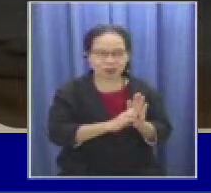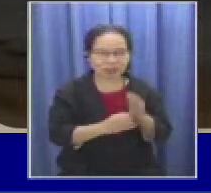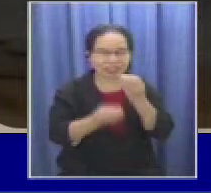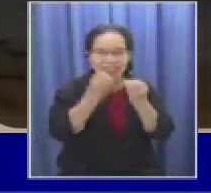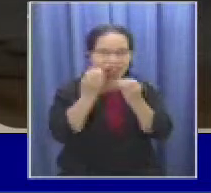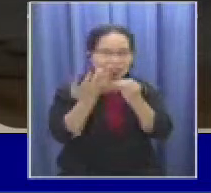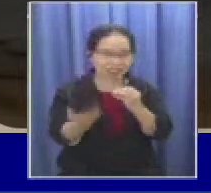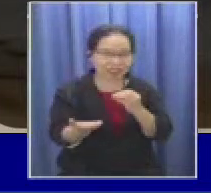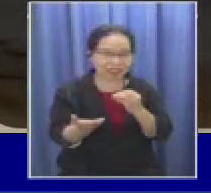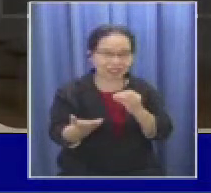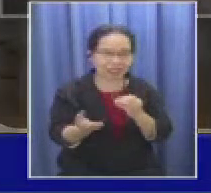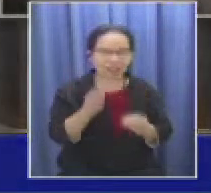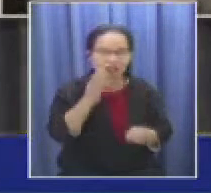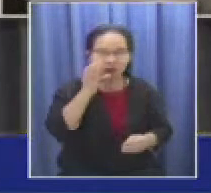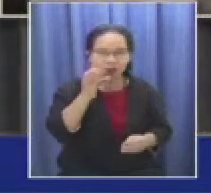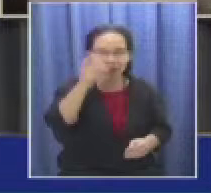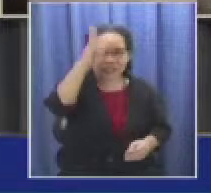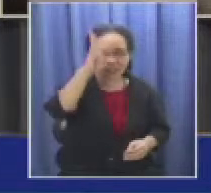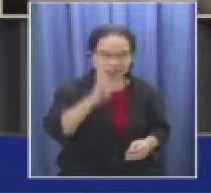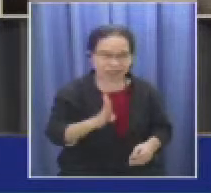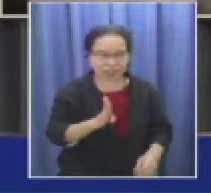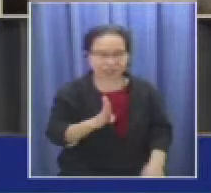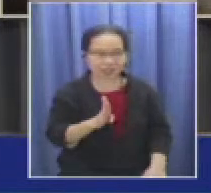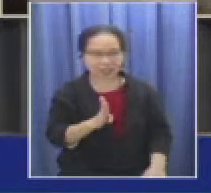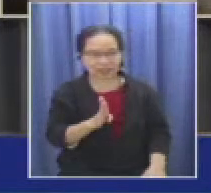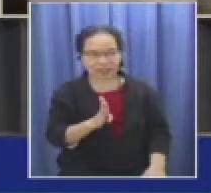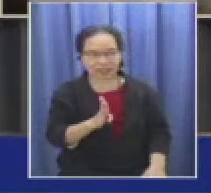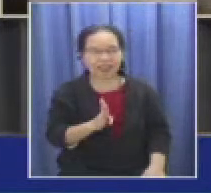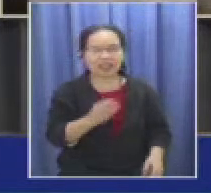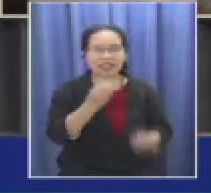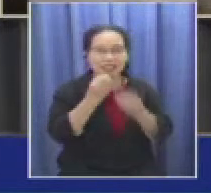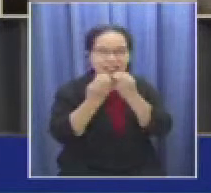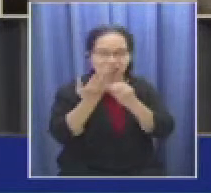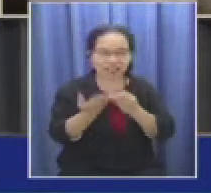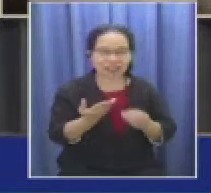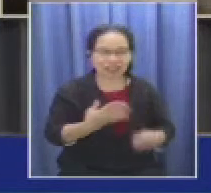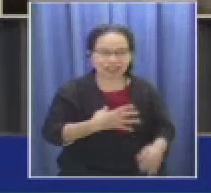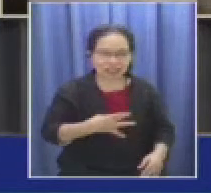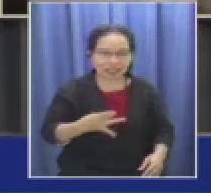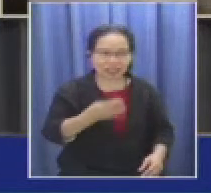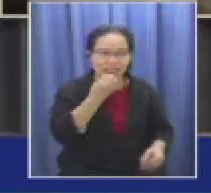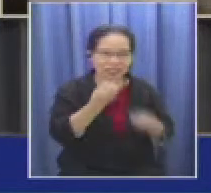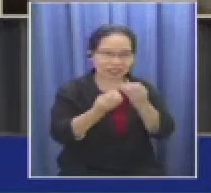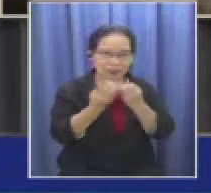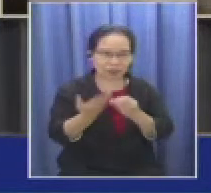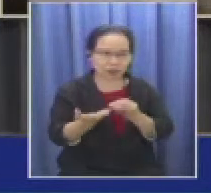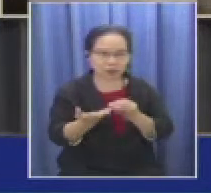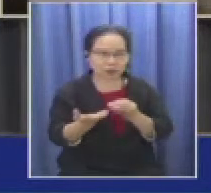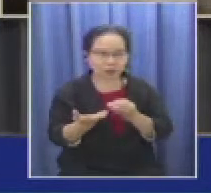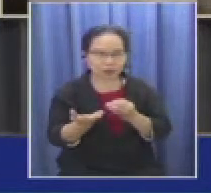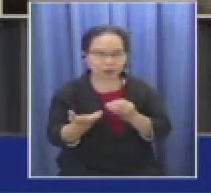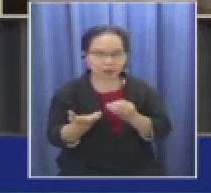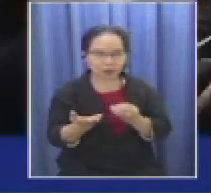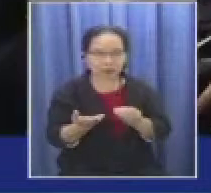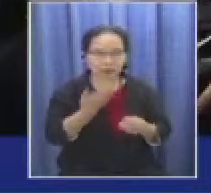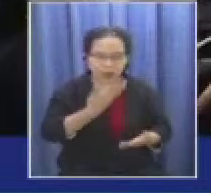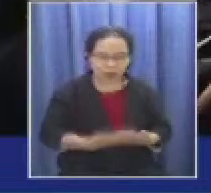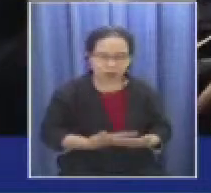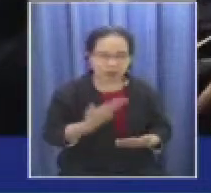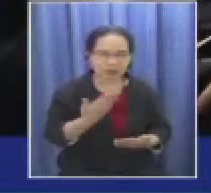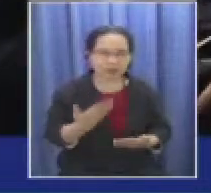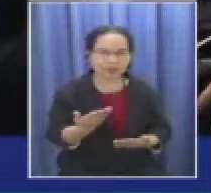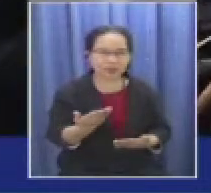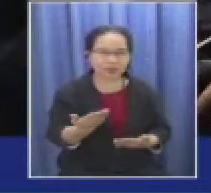enye nkurobɔ na nsesam toɔ. Enti die ɛhia wo mpaebɔ mo brɛko potemu no ɛno ho asam